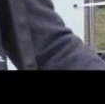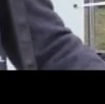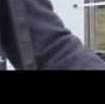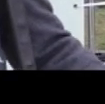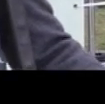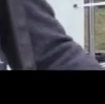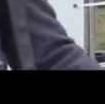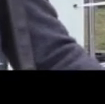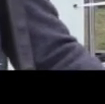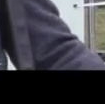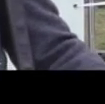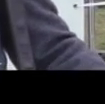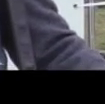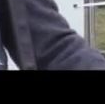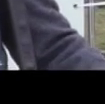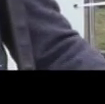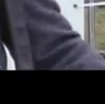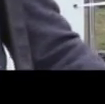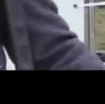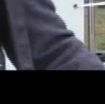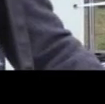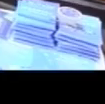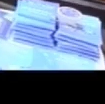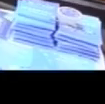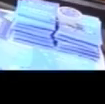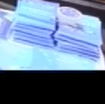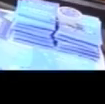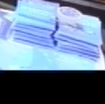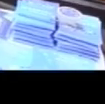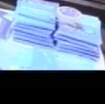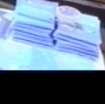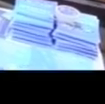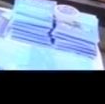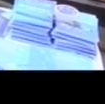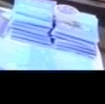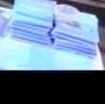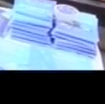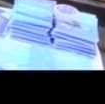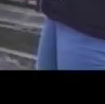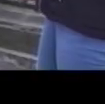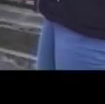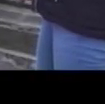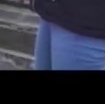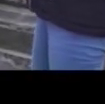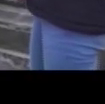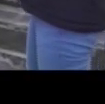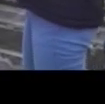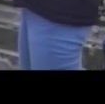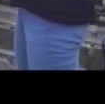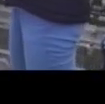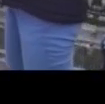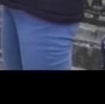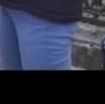не говоримо за кого, тому що це вибір особисто кожного. Біля цього столу можна отримати інформацію про вибори. Також